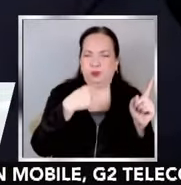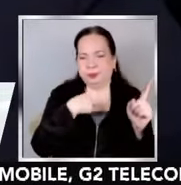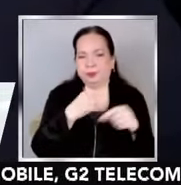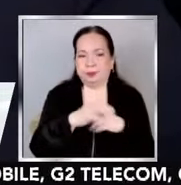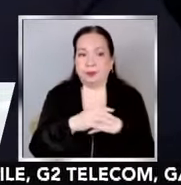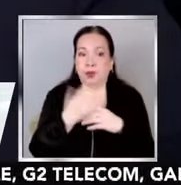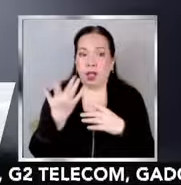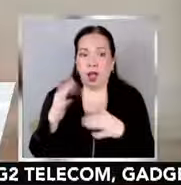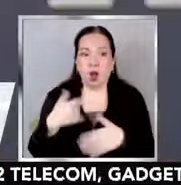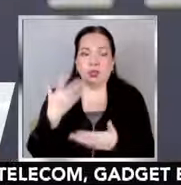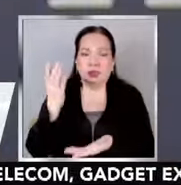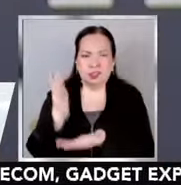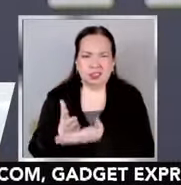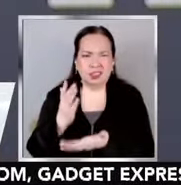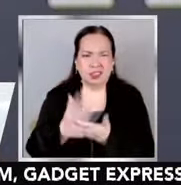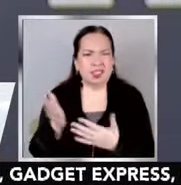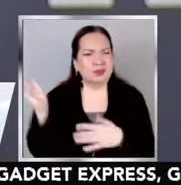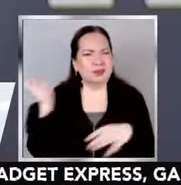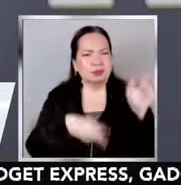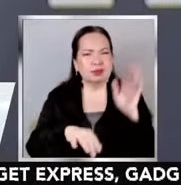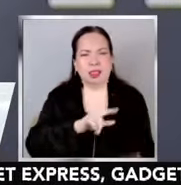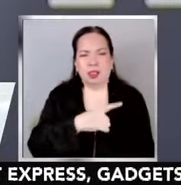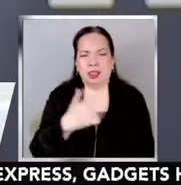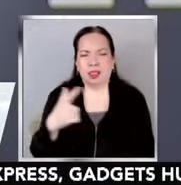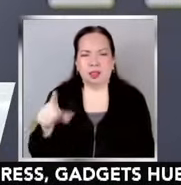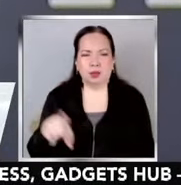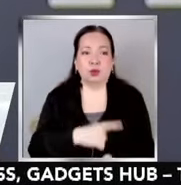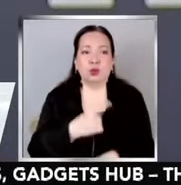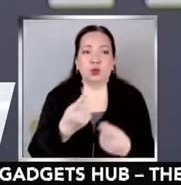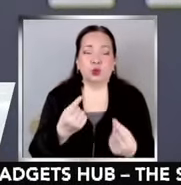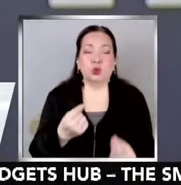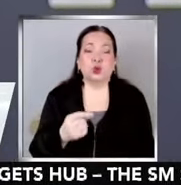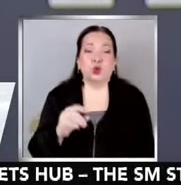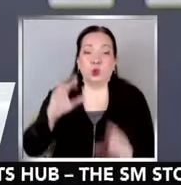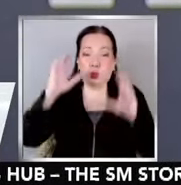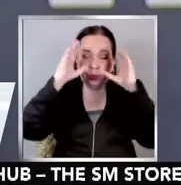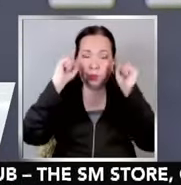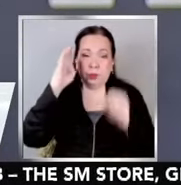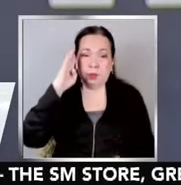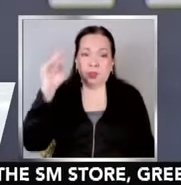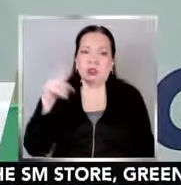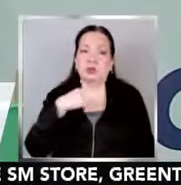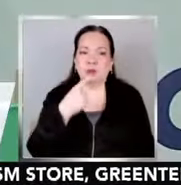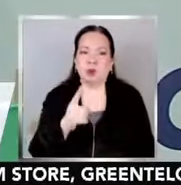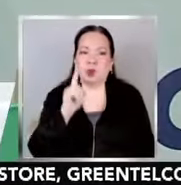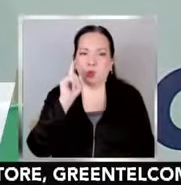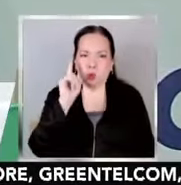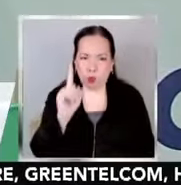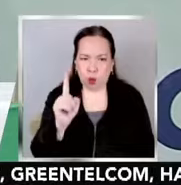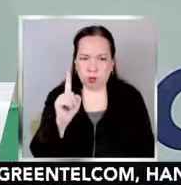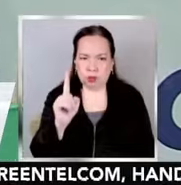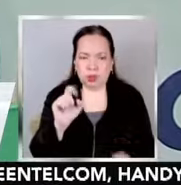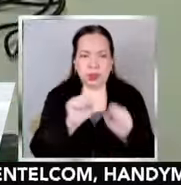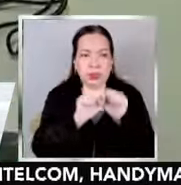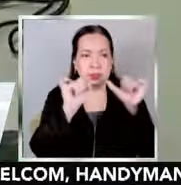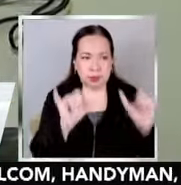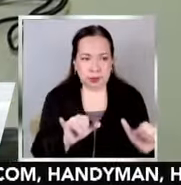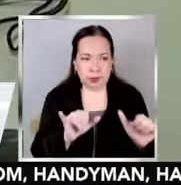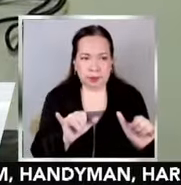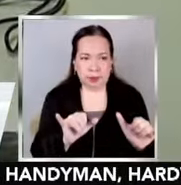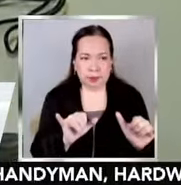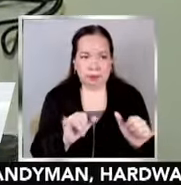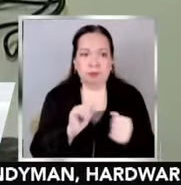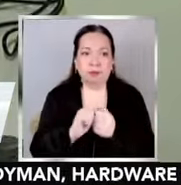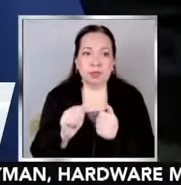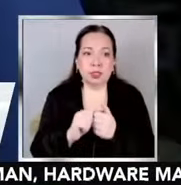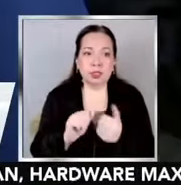ang ganitong hassle, iniutos ng Pangulo na bumuo ng single operating system. Ibig sabihin, lahat ng